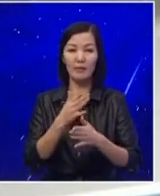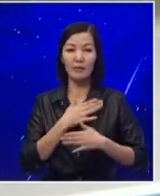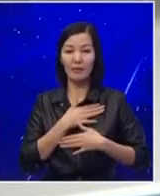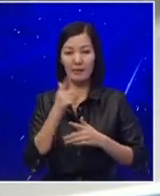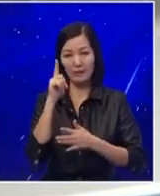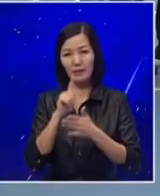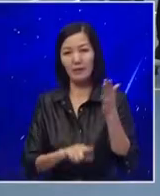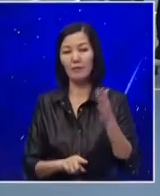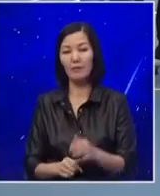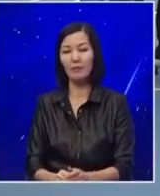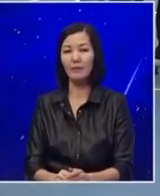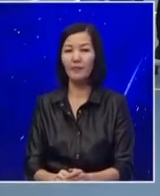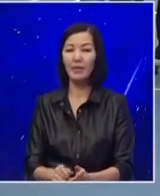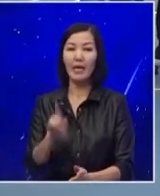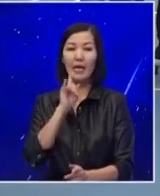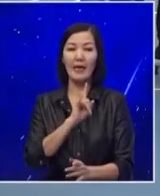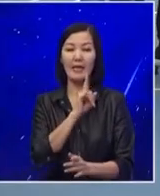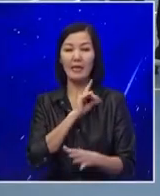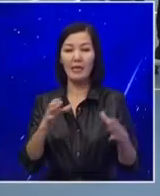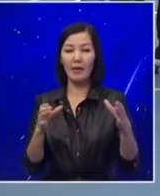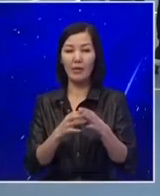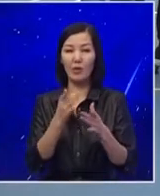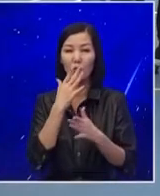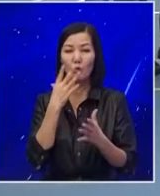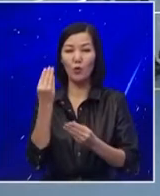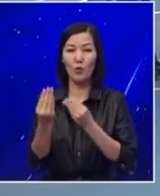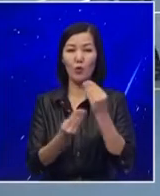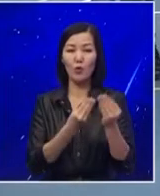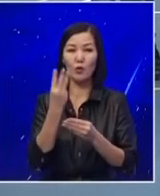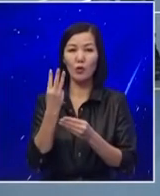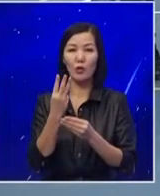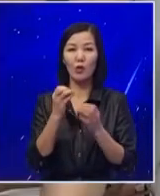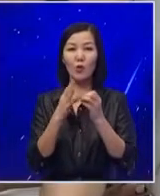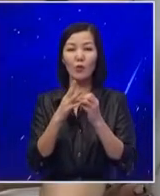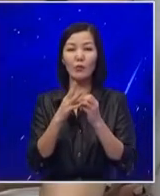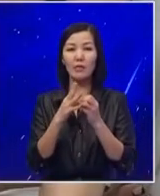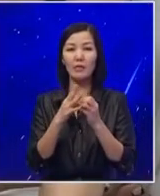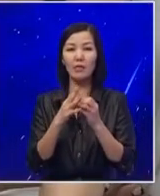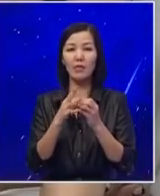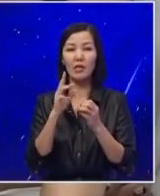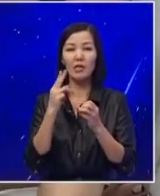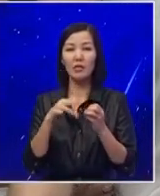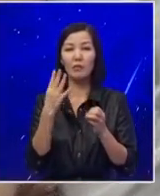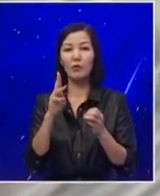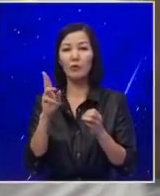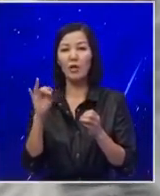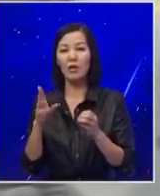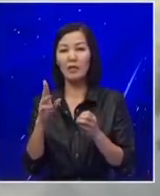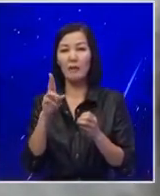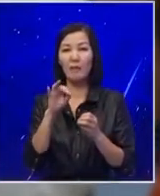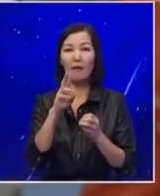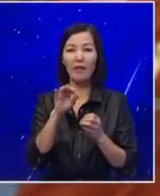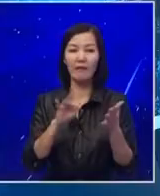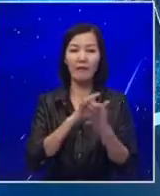өз-өзімізге сенімдіміз. Ал әйелдер командалар арасында ұлттық лиганың 3-ші туры 15-24 қаңтар аралығында Павлодар